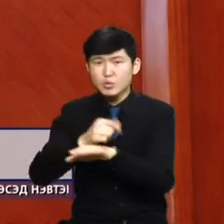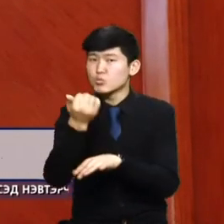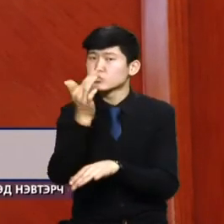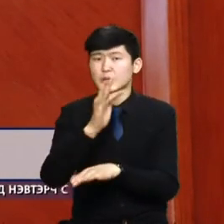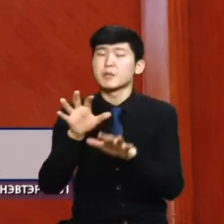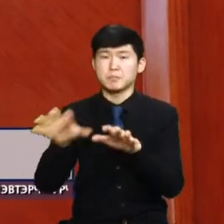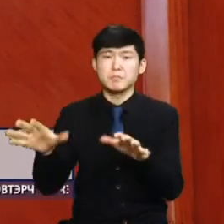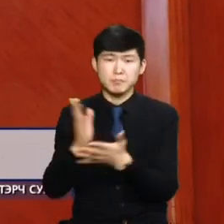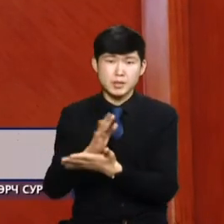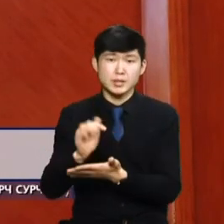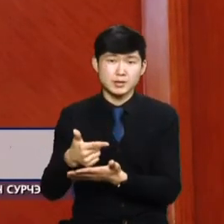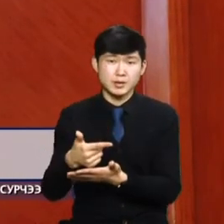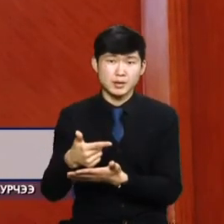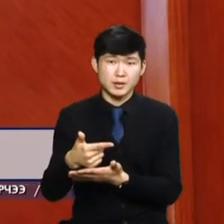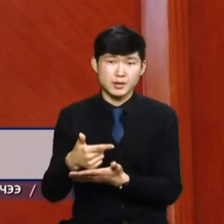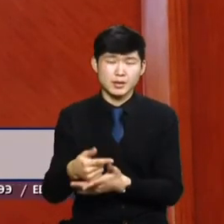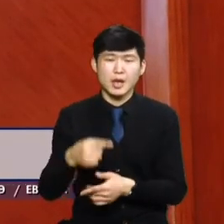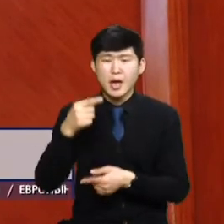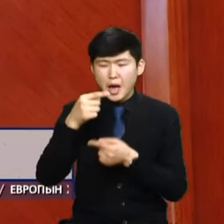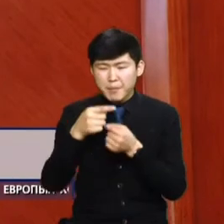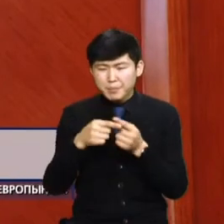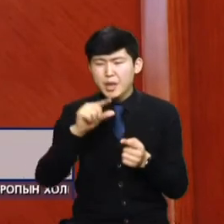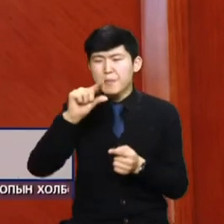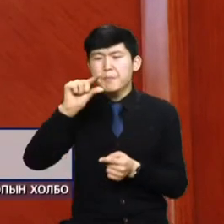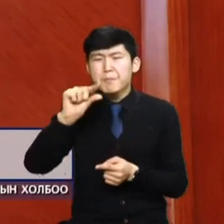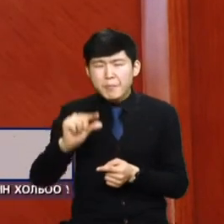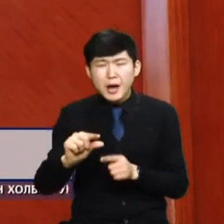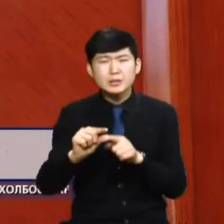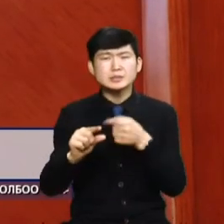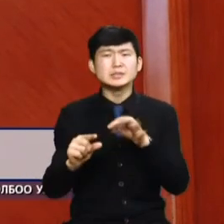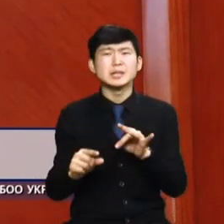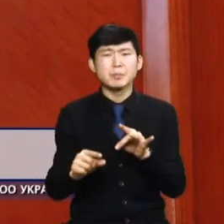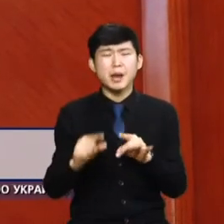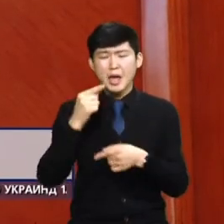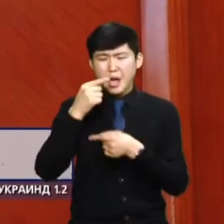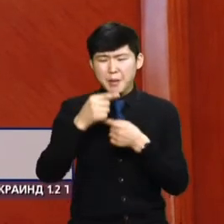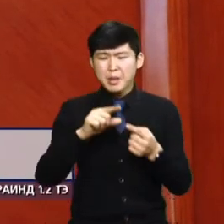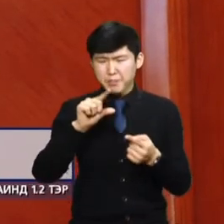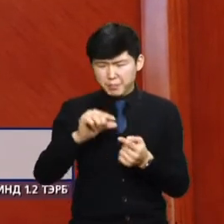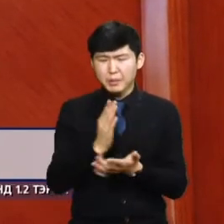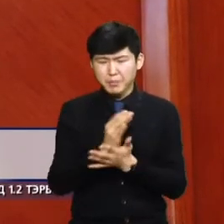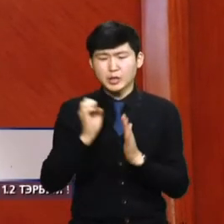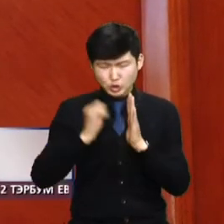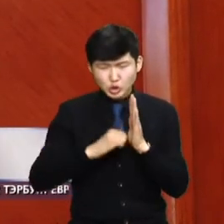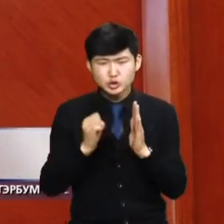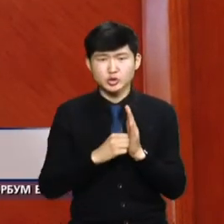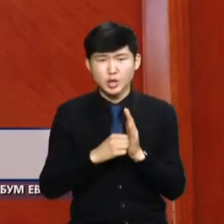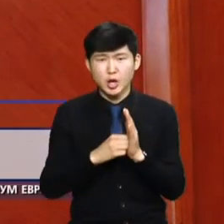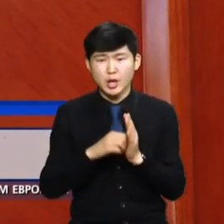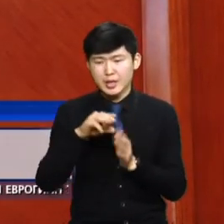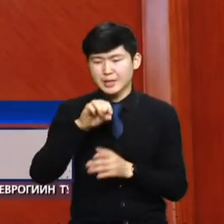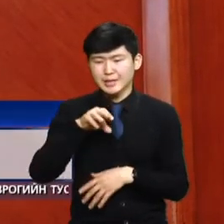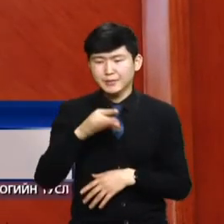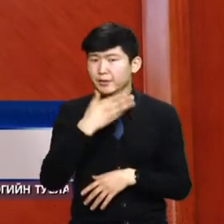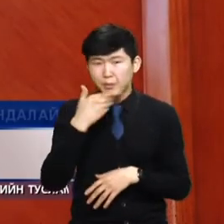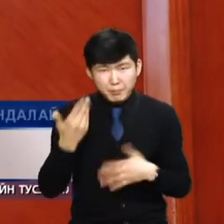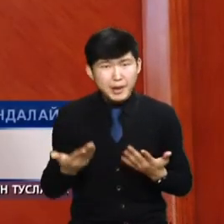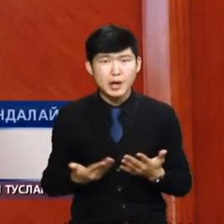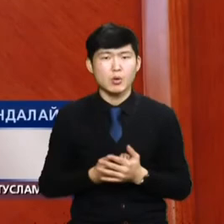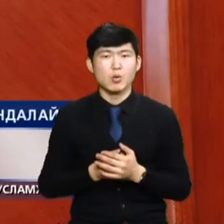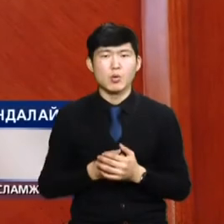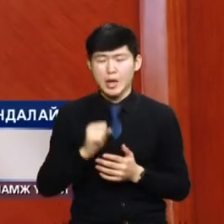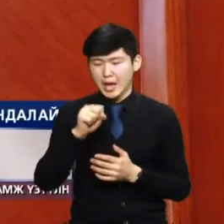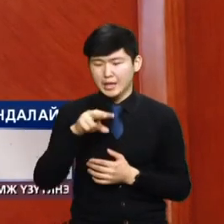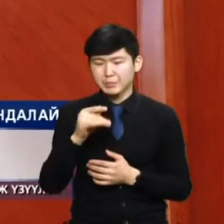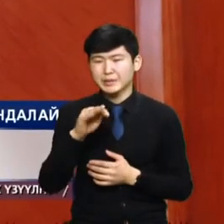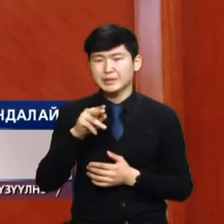үнгүй байршуулдаг болсон. За хамгийн одоо бага үнэтэй буюу одоо хамгийн хүртээмжтэй байх ёстой гэдгээр татваргүй одоо нэгдсэн өртгий